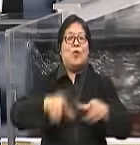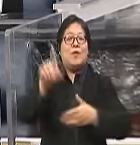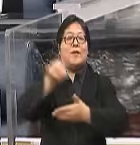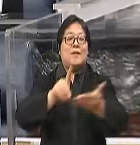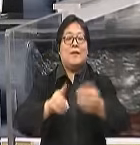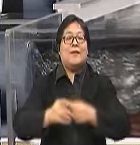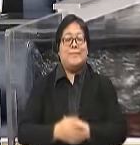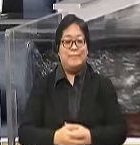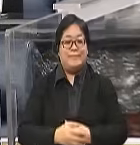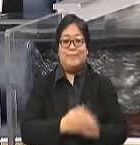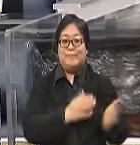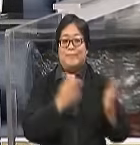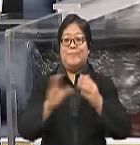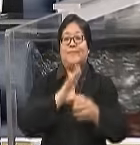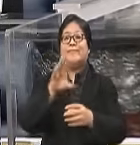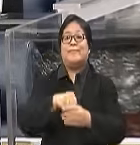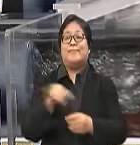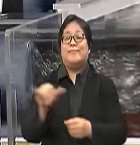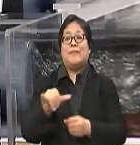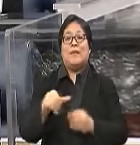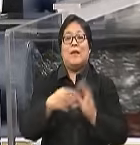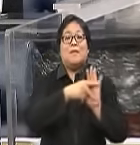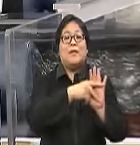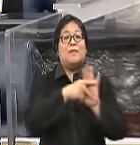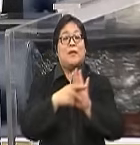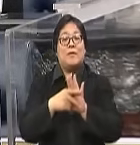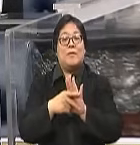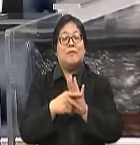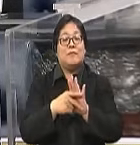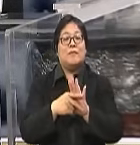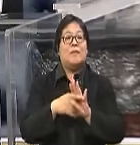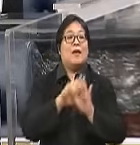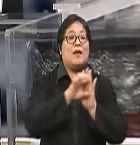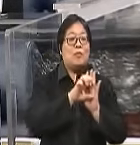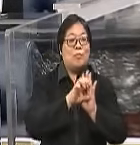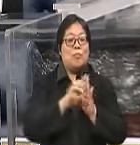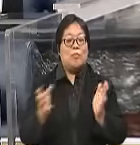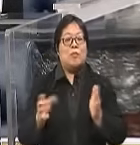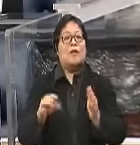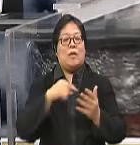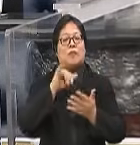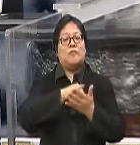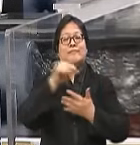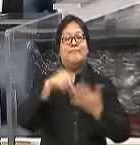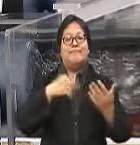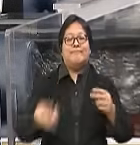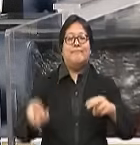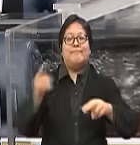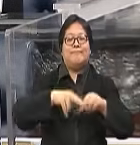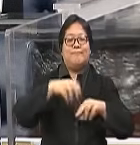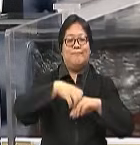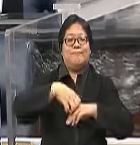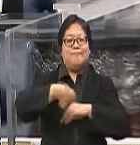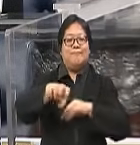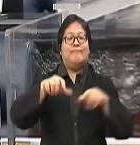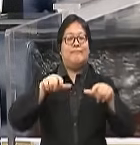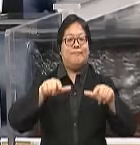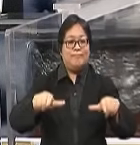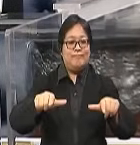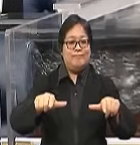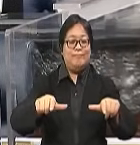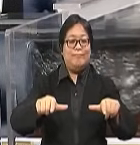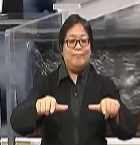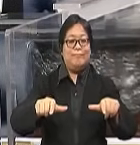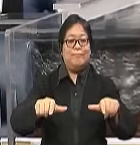juga mengambil bagian dalam exhibition exhibition dashboard ini adalah untuk meningkatkan lagi ekspor kayu